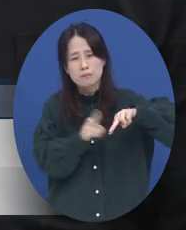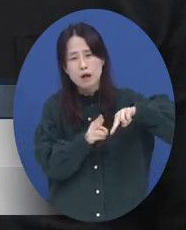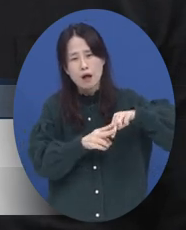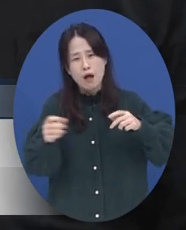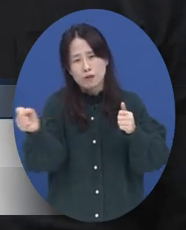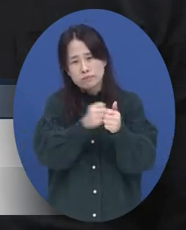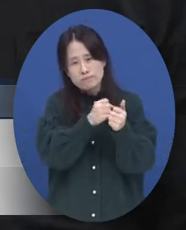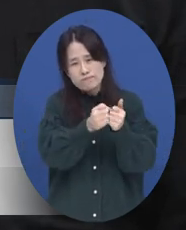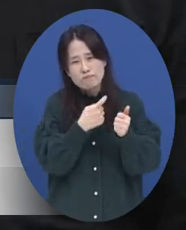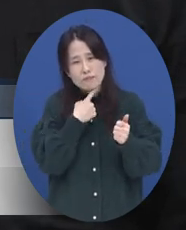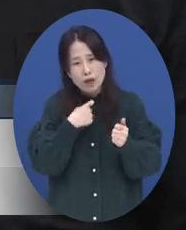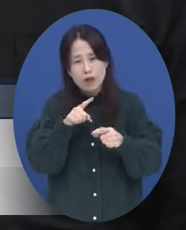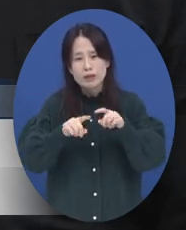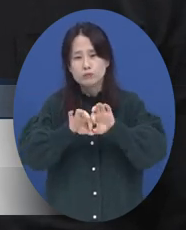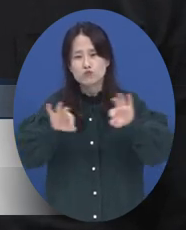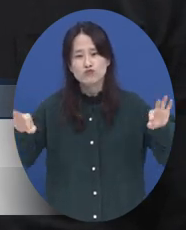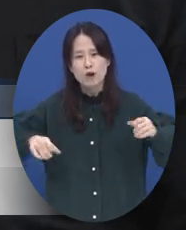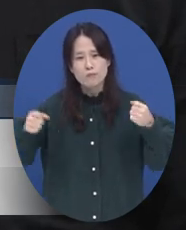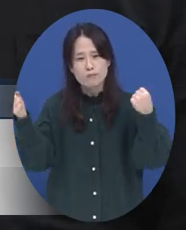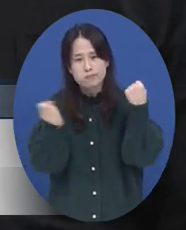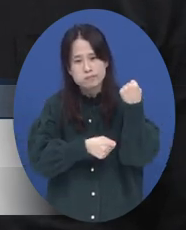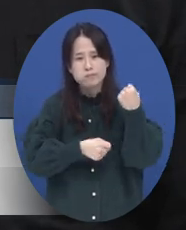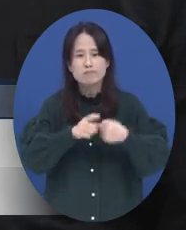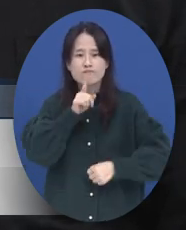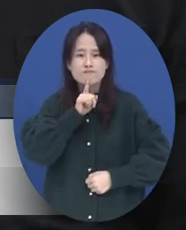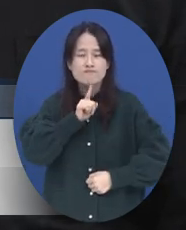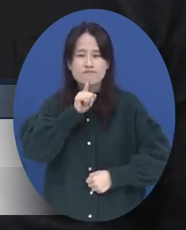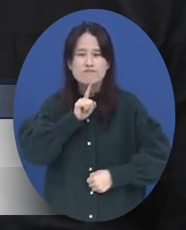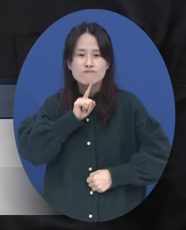메타작이 이루어졌고 곡괭이 자루로 맞아가지고